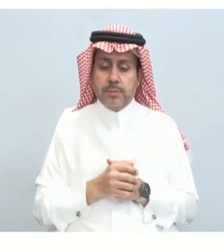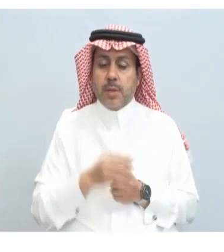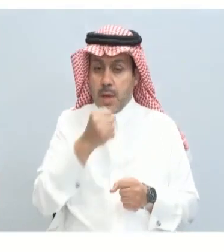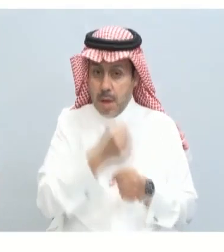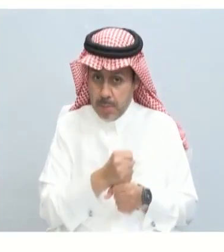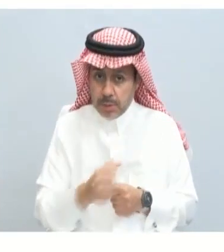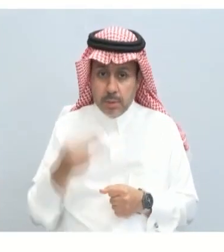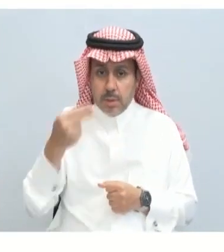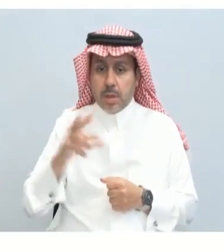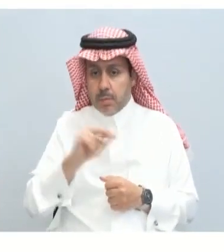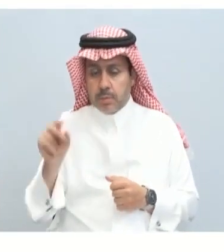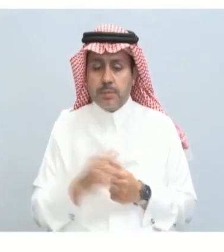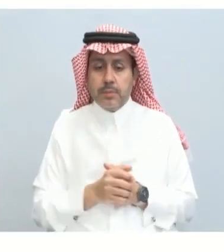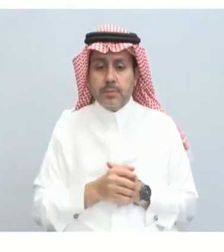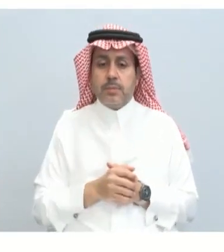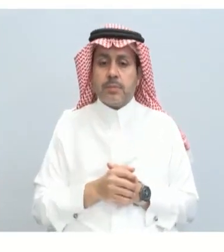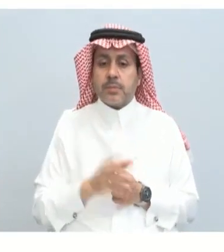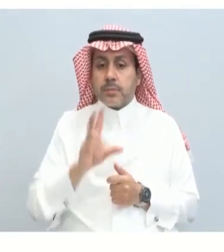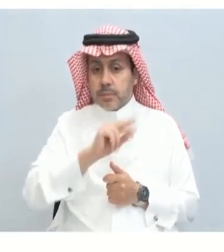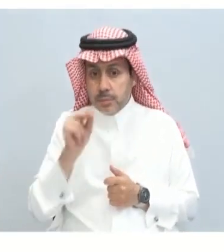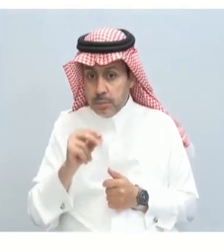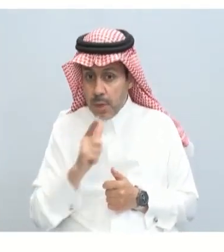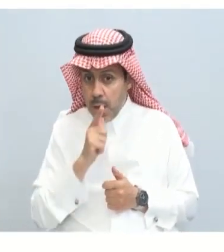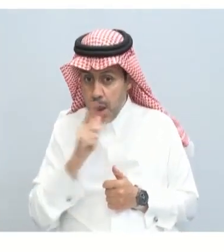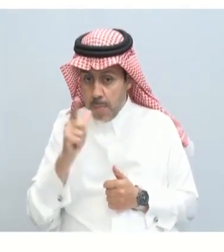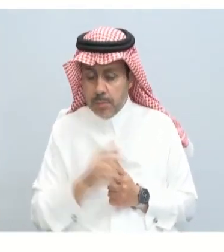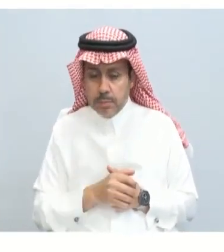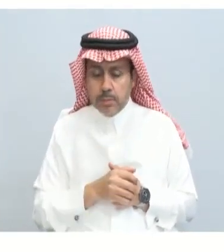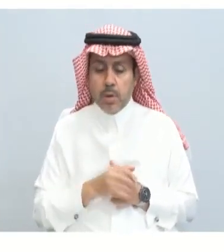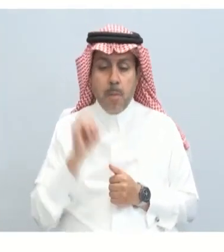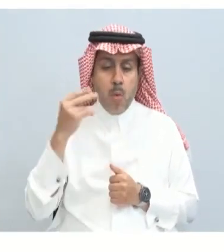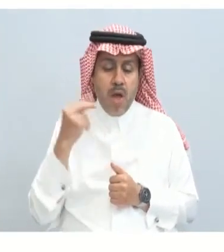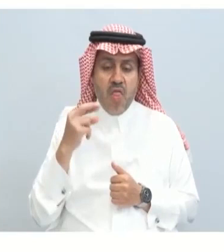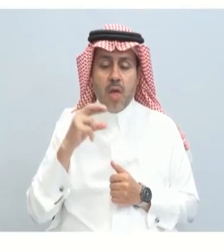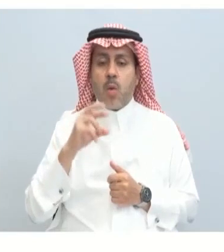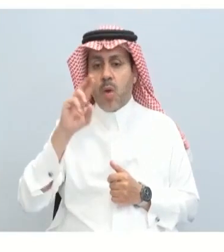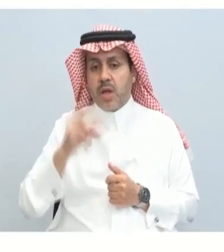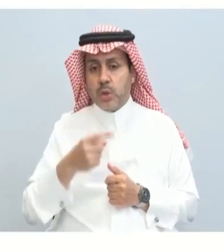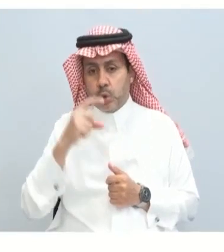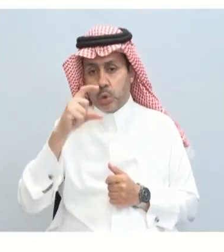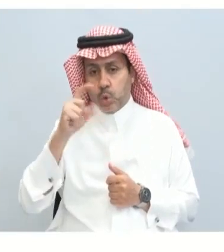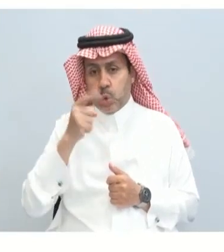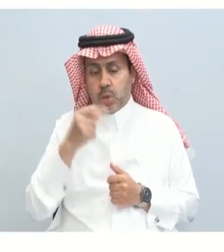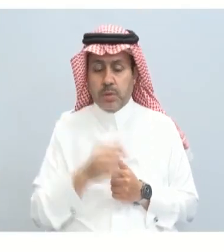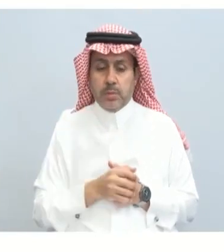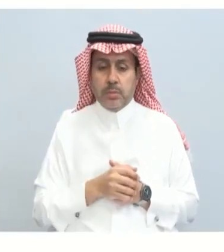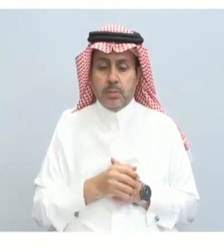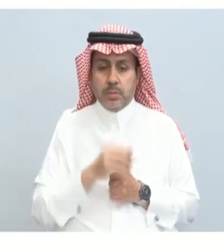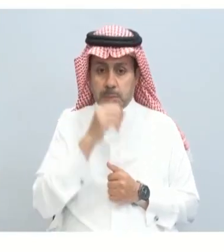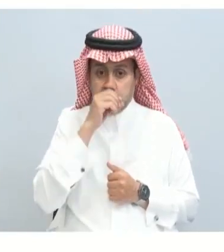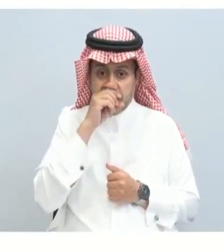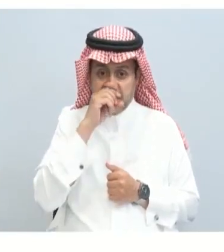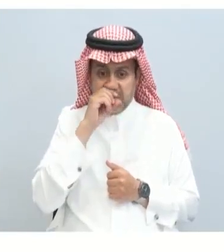الاستعاره في مثال السابق هو وجود تشابه بين كلام معاذ والدولار وجود تشابه بين كلامي معاذ